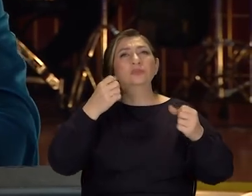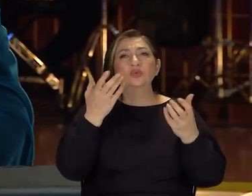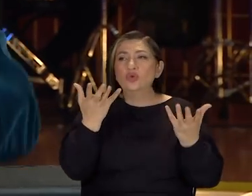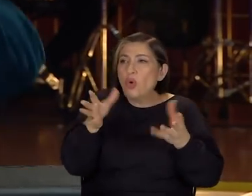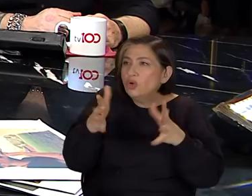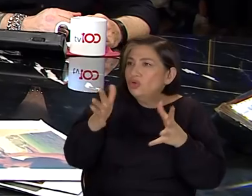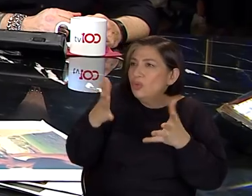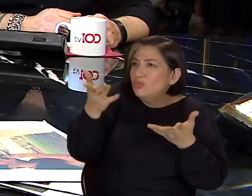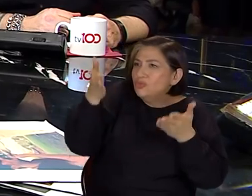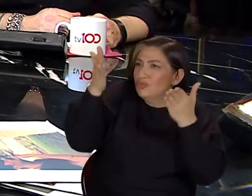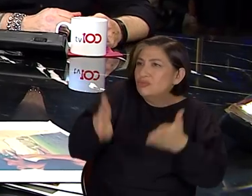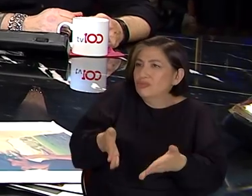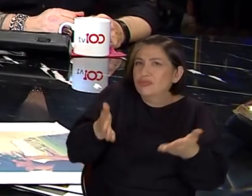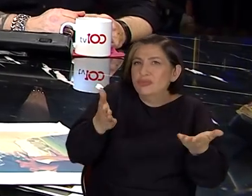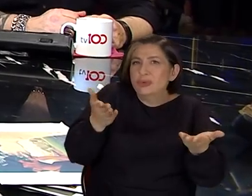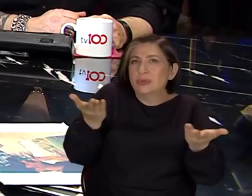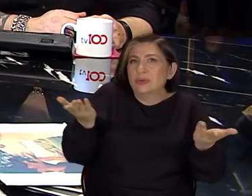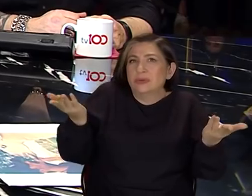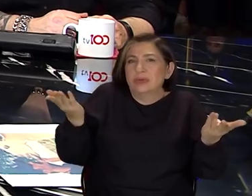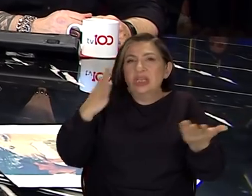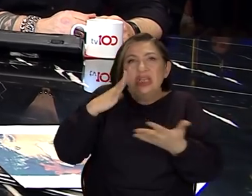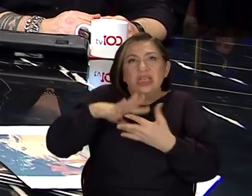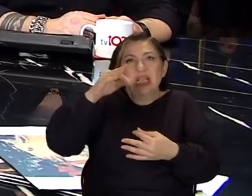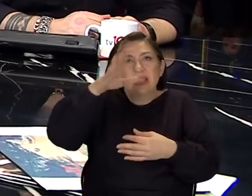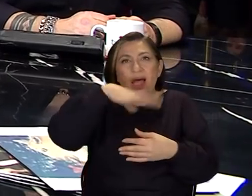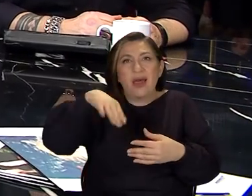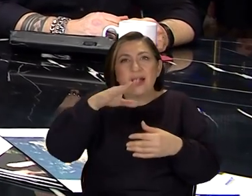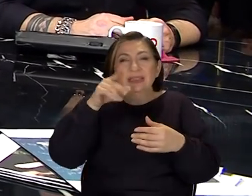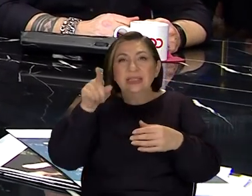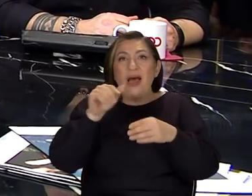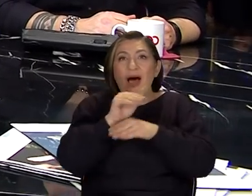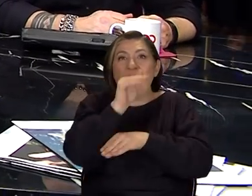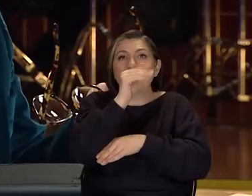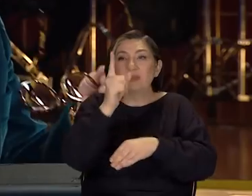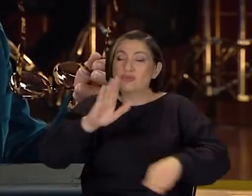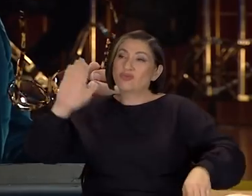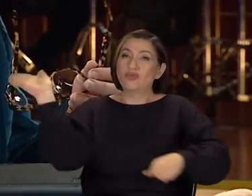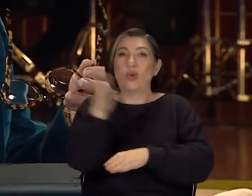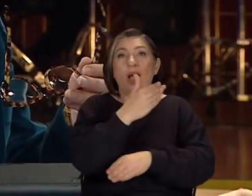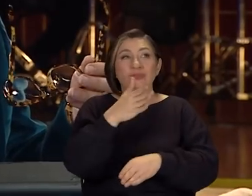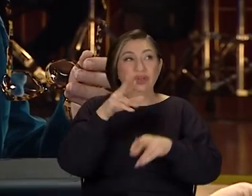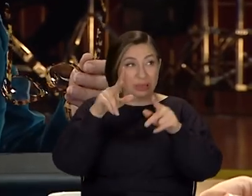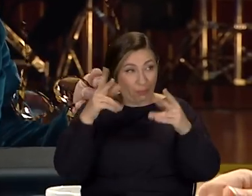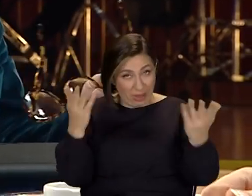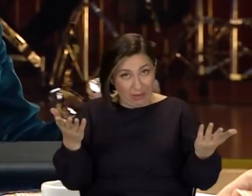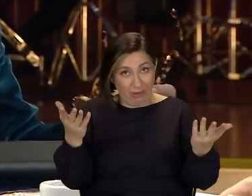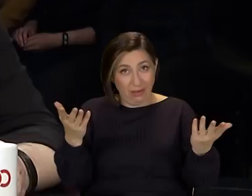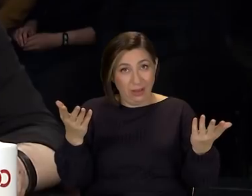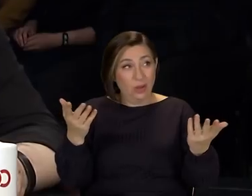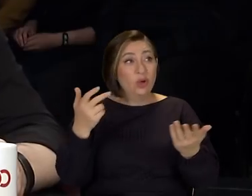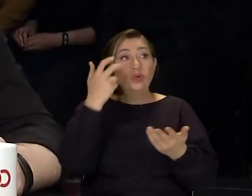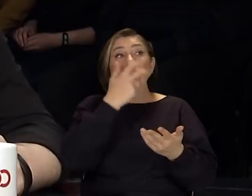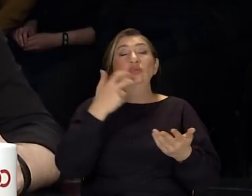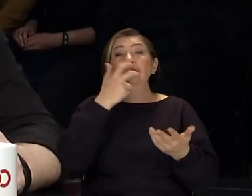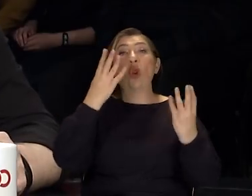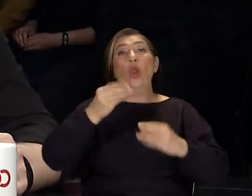ne acayip tersinden gösteriyorsun. Yani insanlar halbuki yani sen hayat sana bir tokat koymuş. Hı hı. Müzisyen